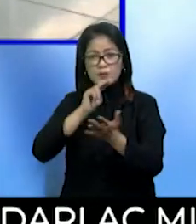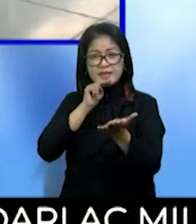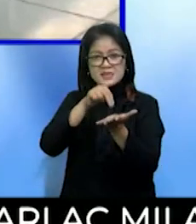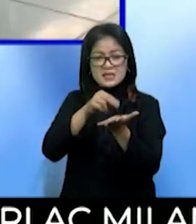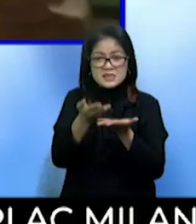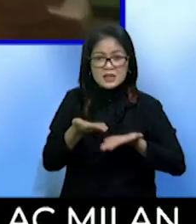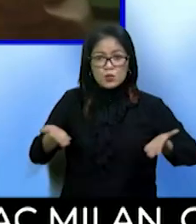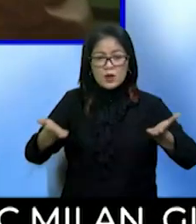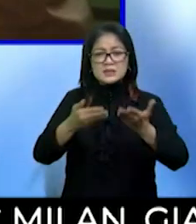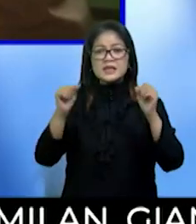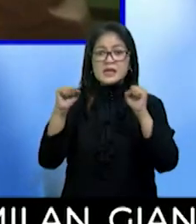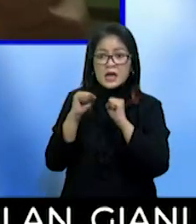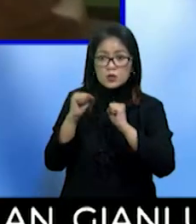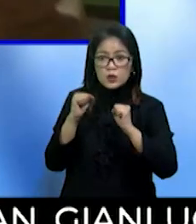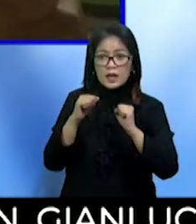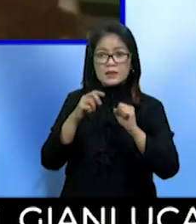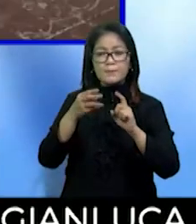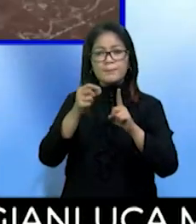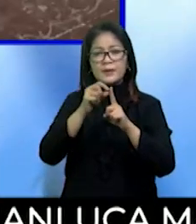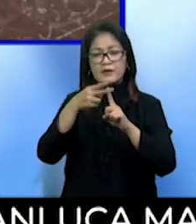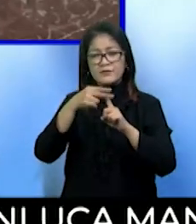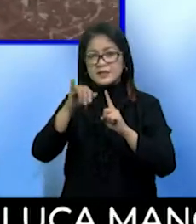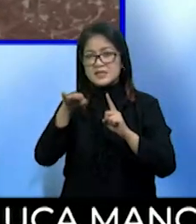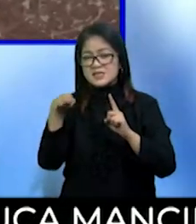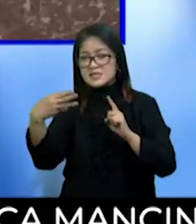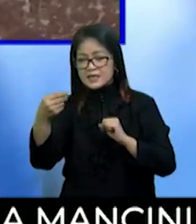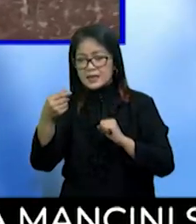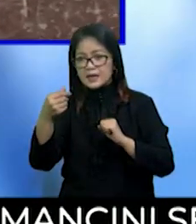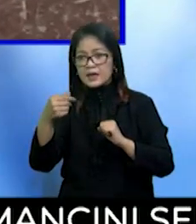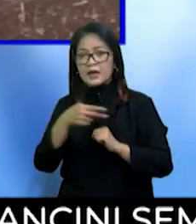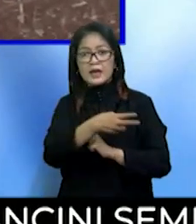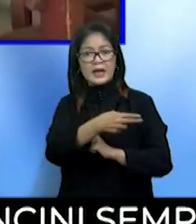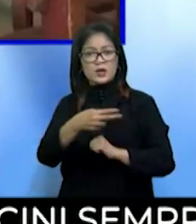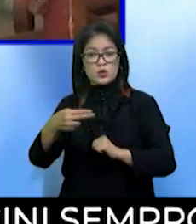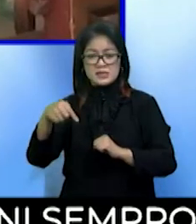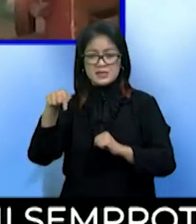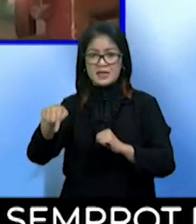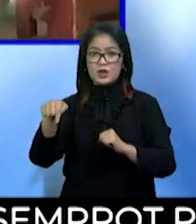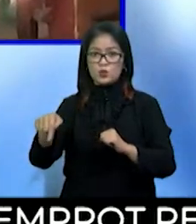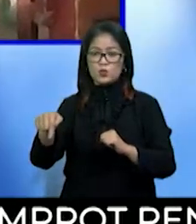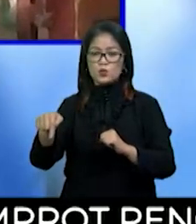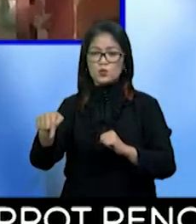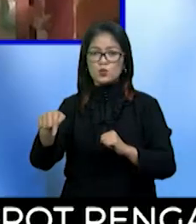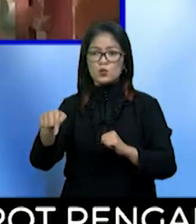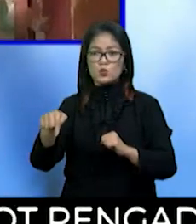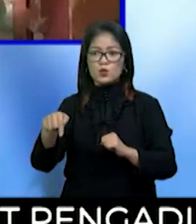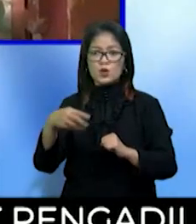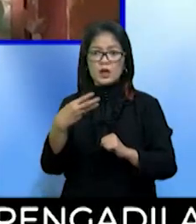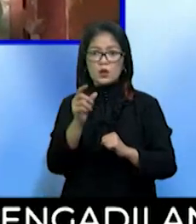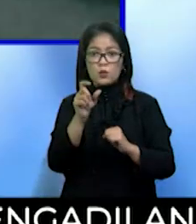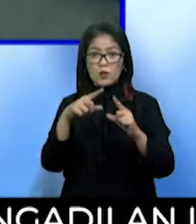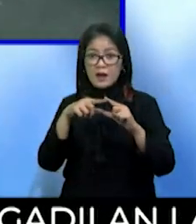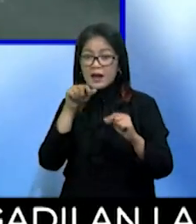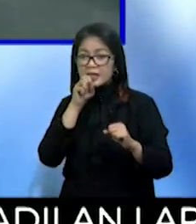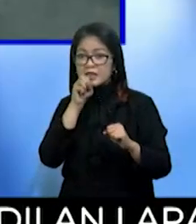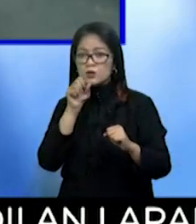ini sudah diberikan kepada Pfizer. Pfizer yang ada di Indonesia ini memang EUA-nya hanya untuk usia di atas 12 tahun